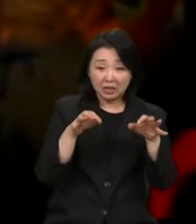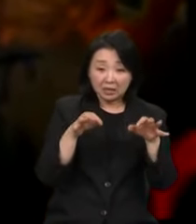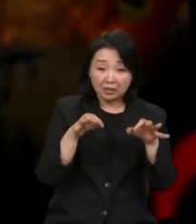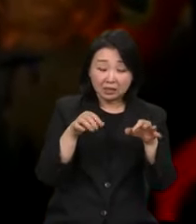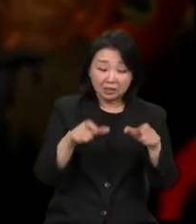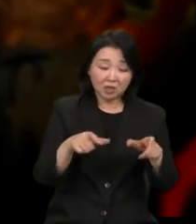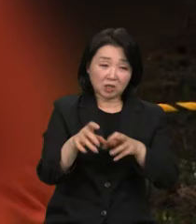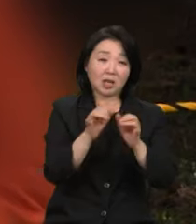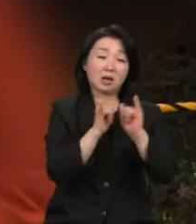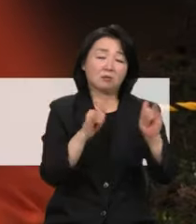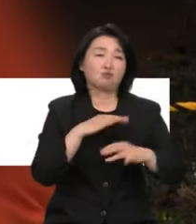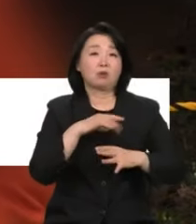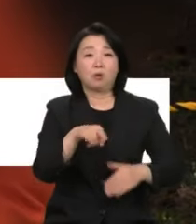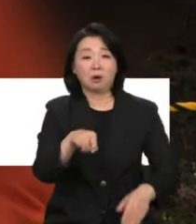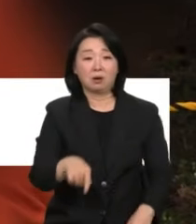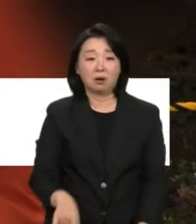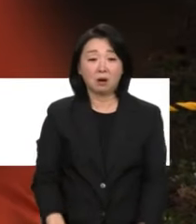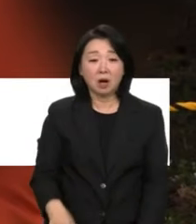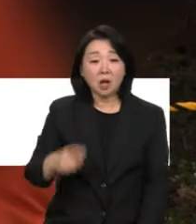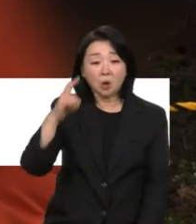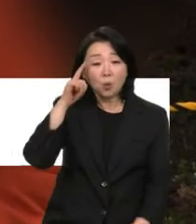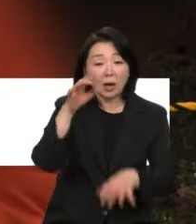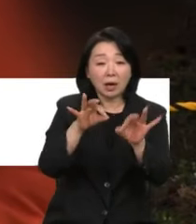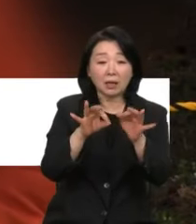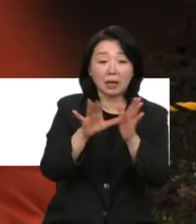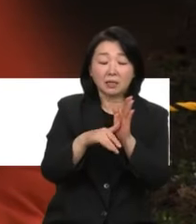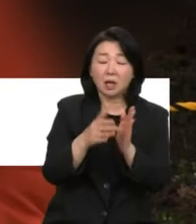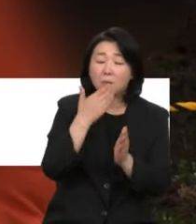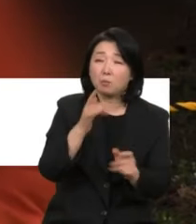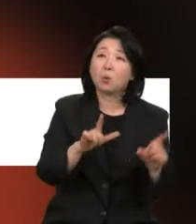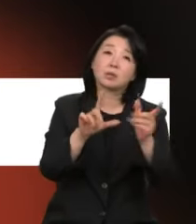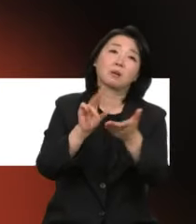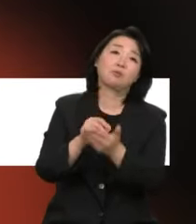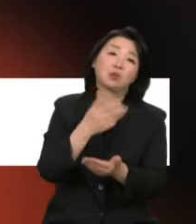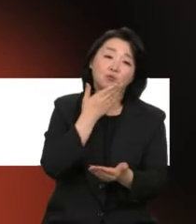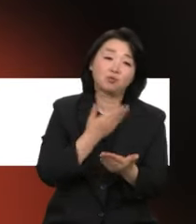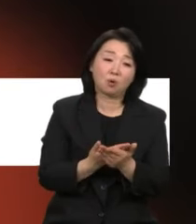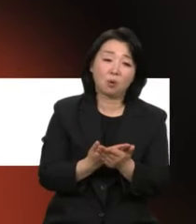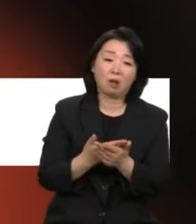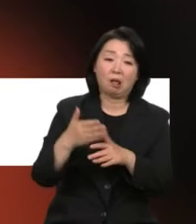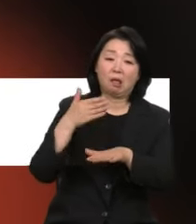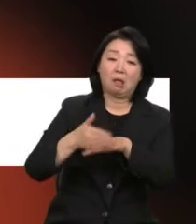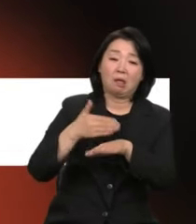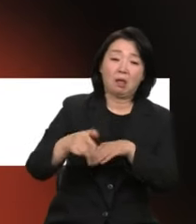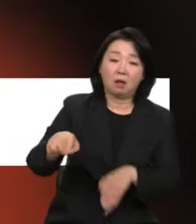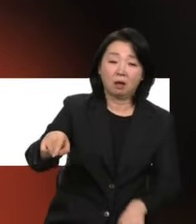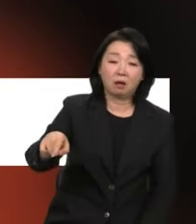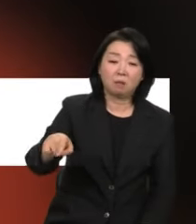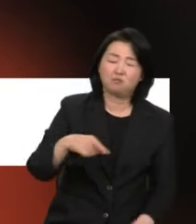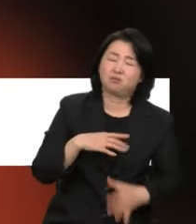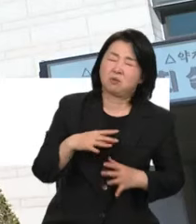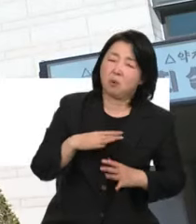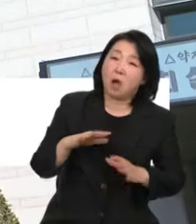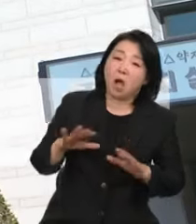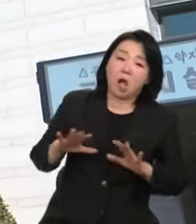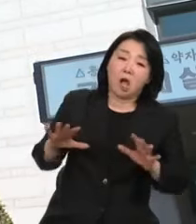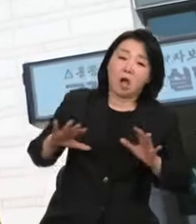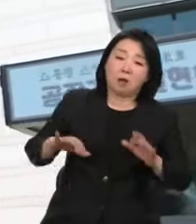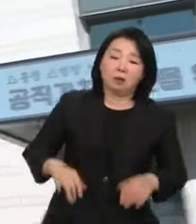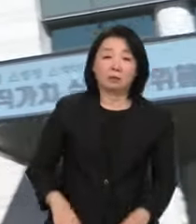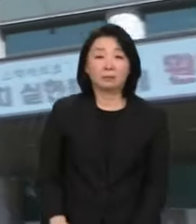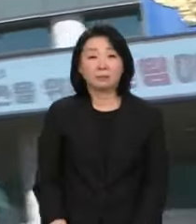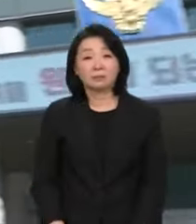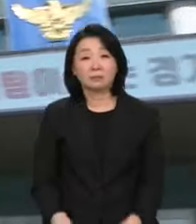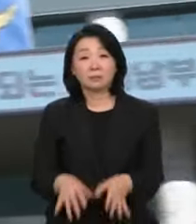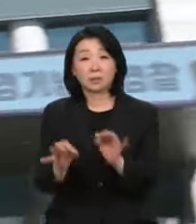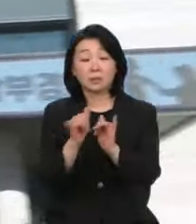됐습니다. 저희는 가게를 하면서 생계가 달린 문제입니다. 조직폭력배이기 때문에 무섭고 두렵고.